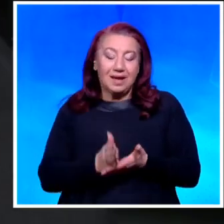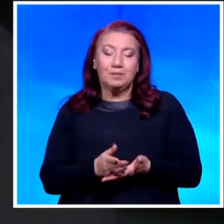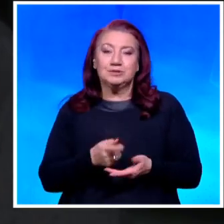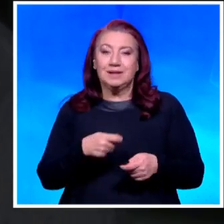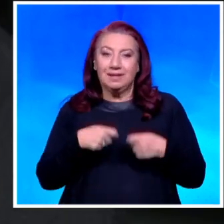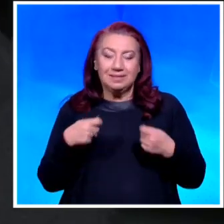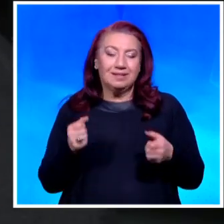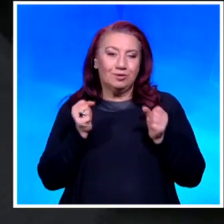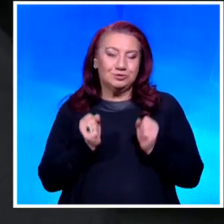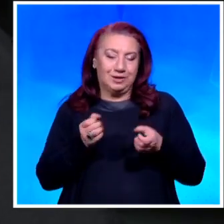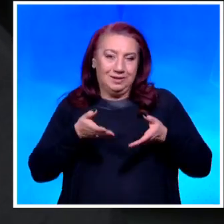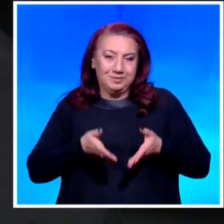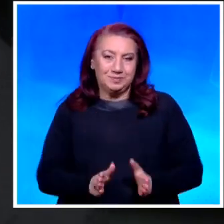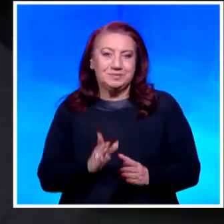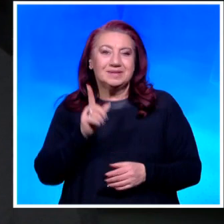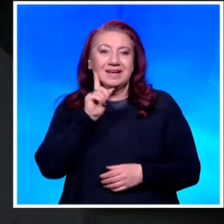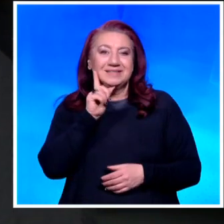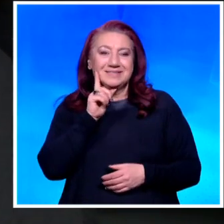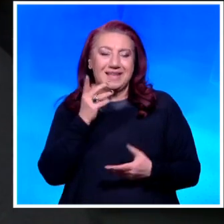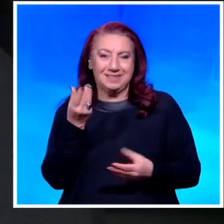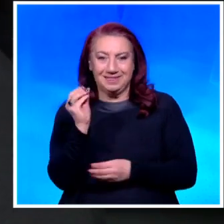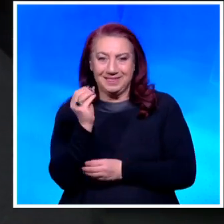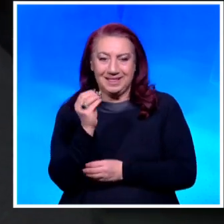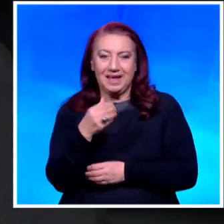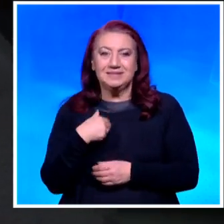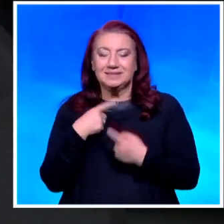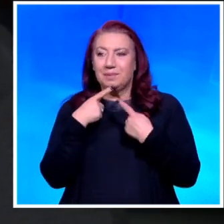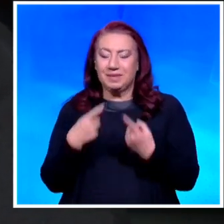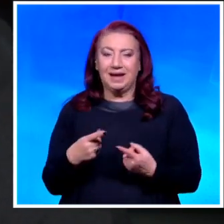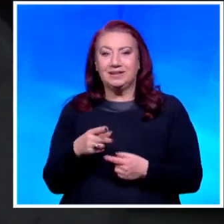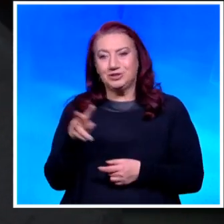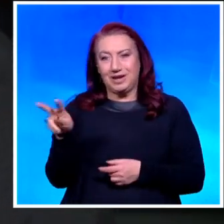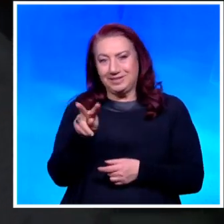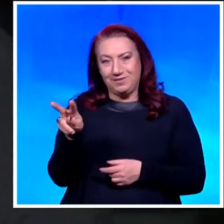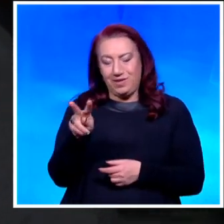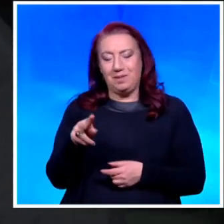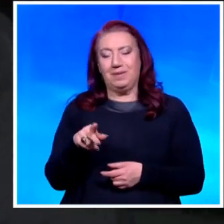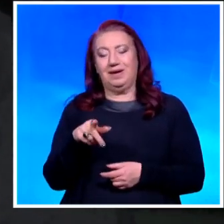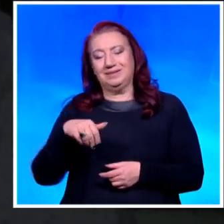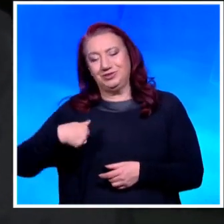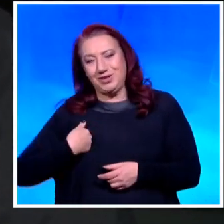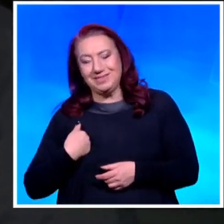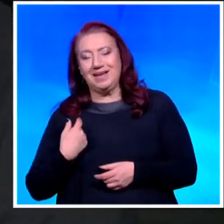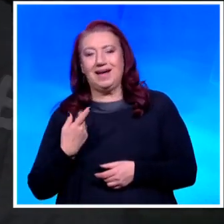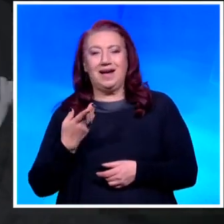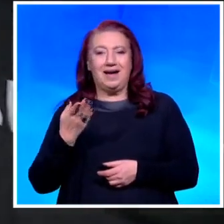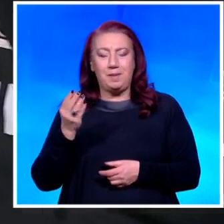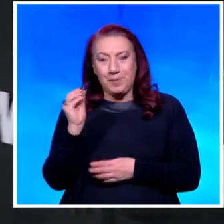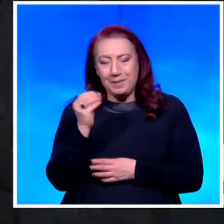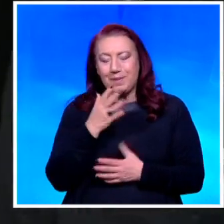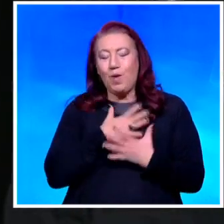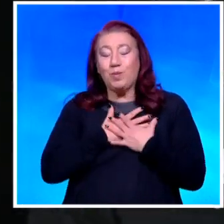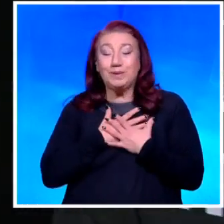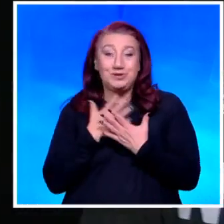очаквано. И искам да кажа само, че ги обичам двамата с майка му. Нямам търпение да си ги изпиша вече.